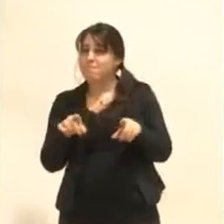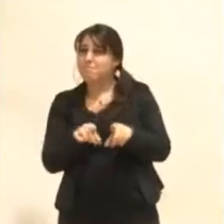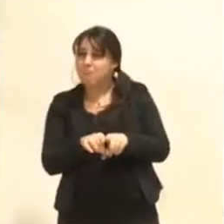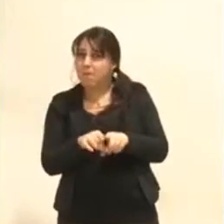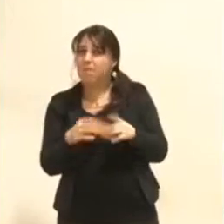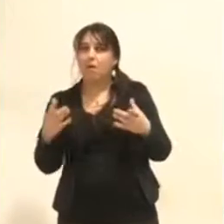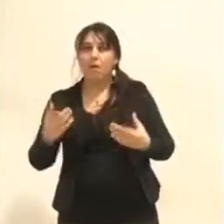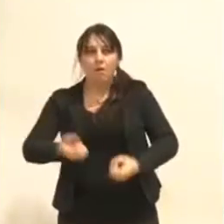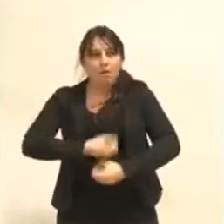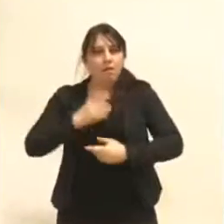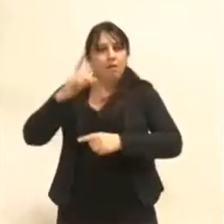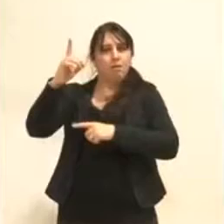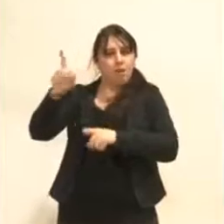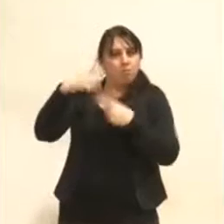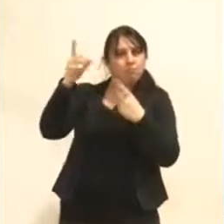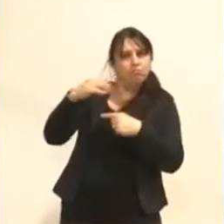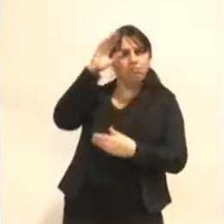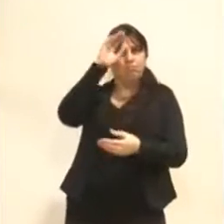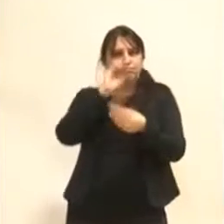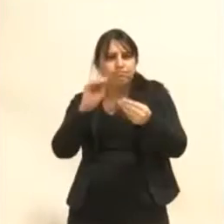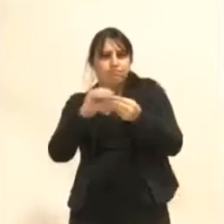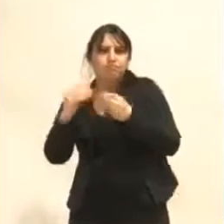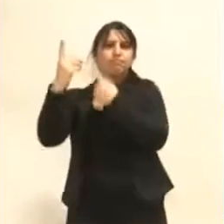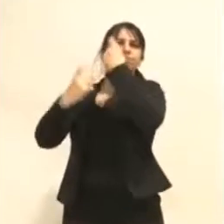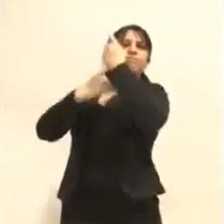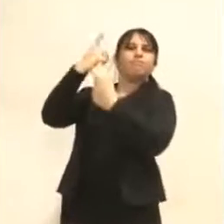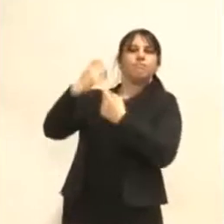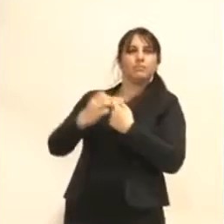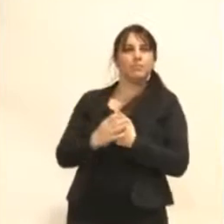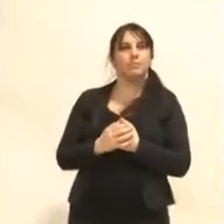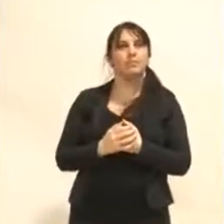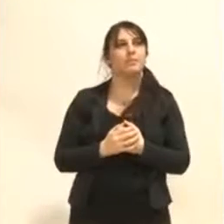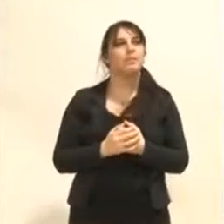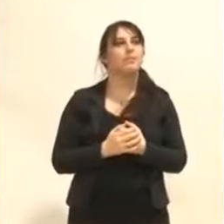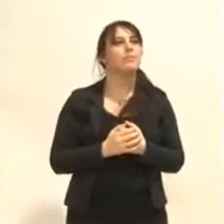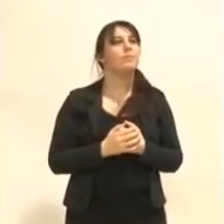ont émis bon nombre de questionnements. Les termes